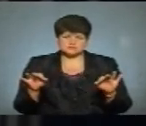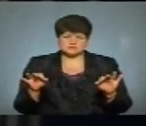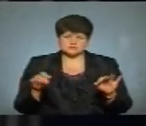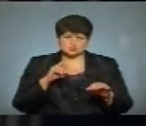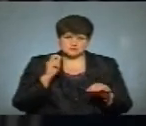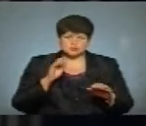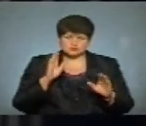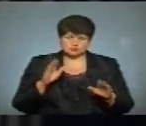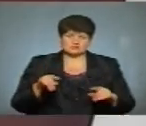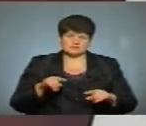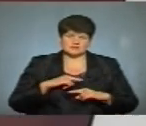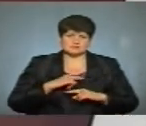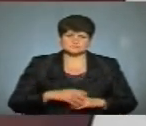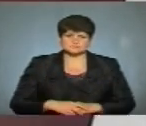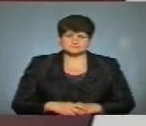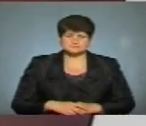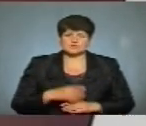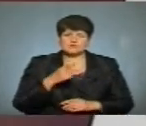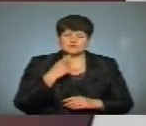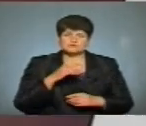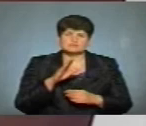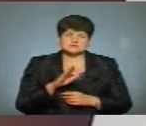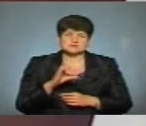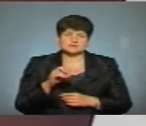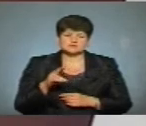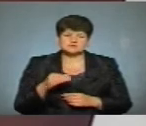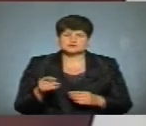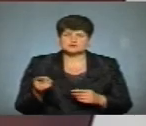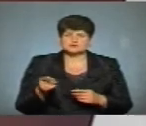України відбудеться фінальний матч. За словами Василя Заторського,